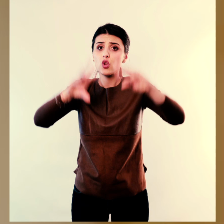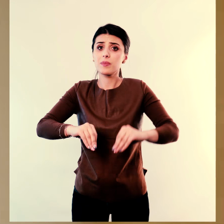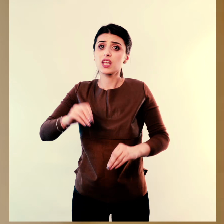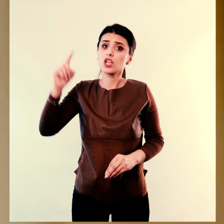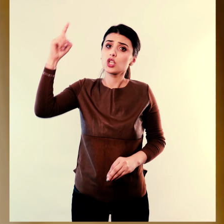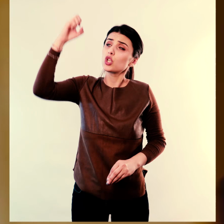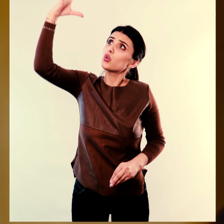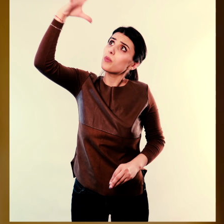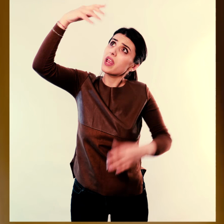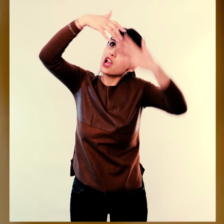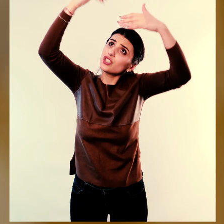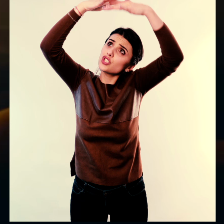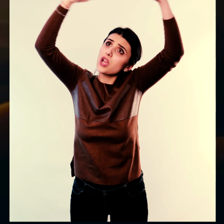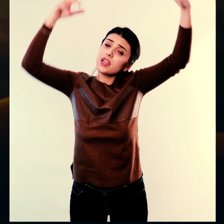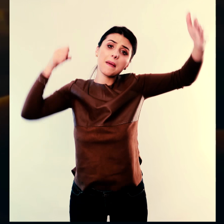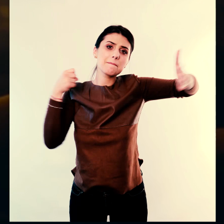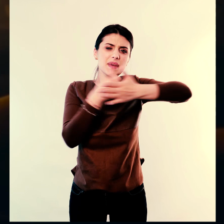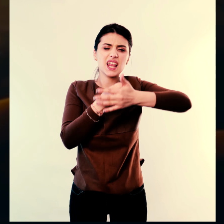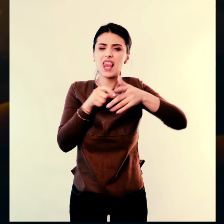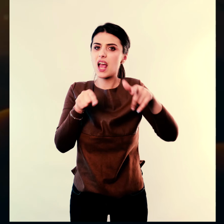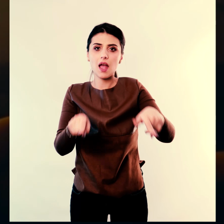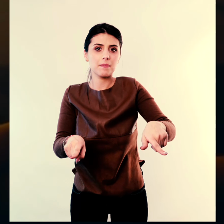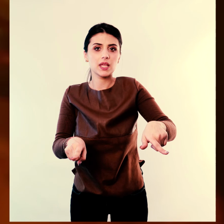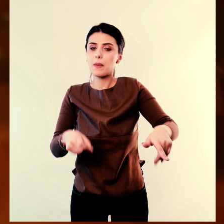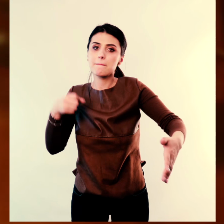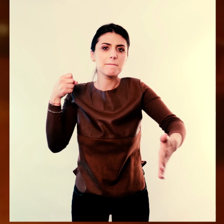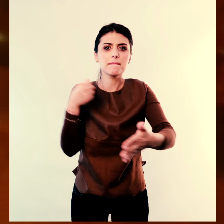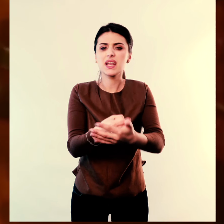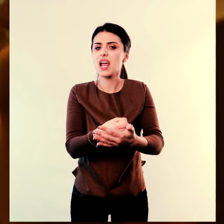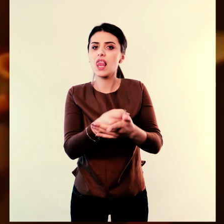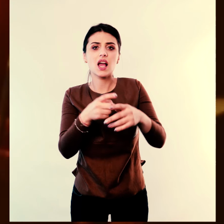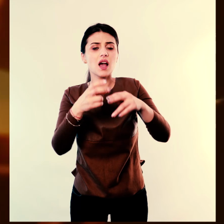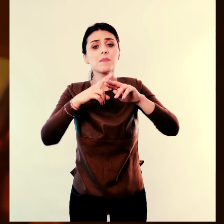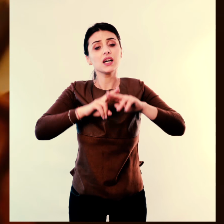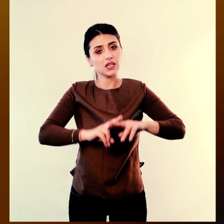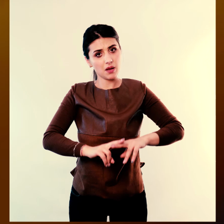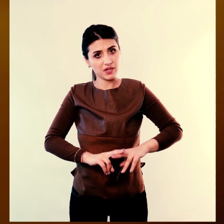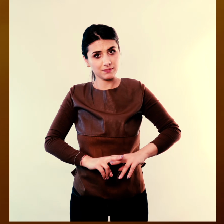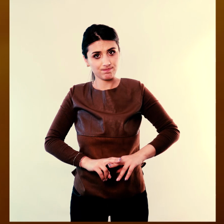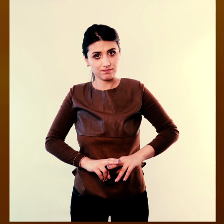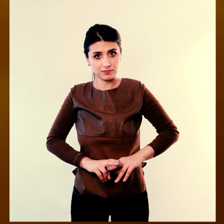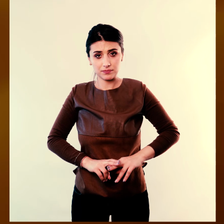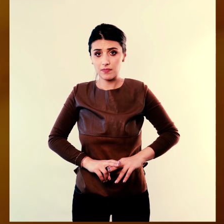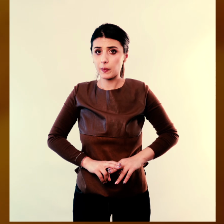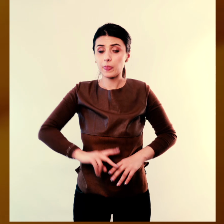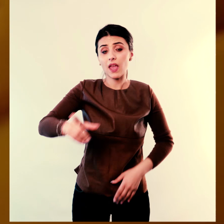și lumină de pe cer. Până la capăt, până la capăt rămân.